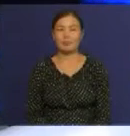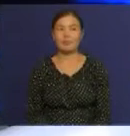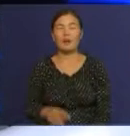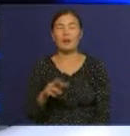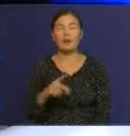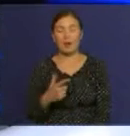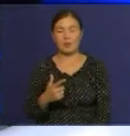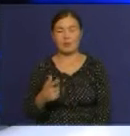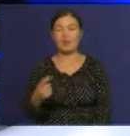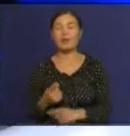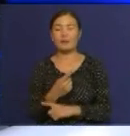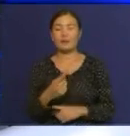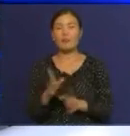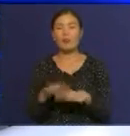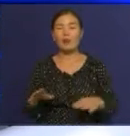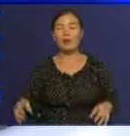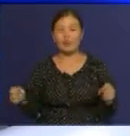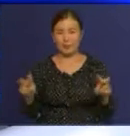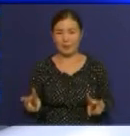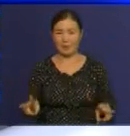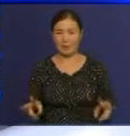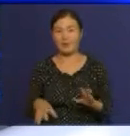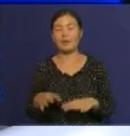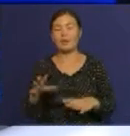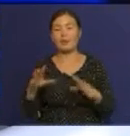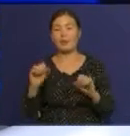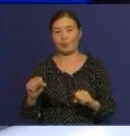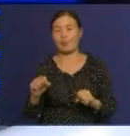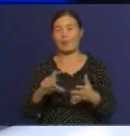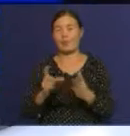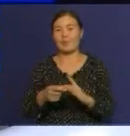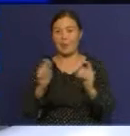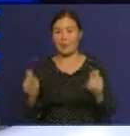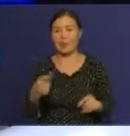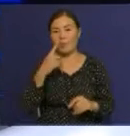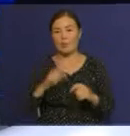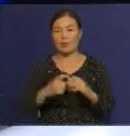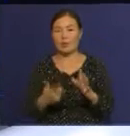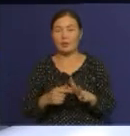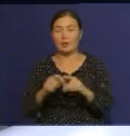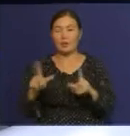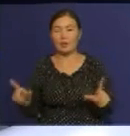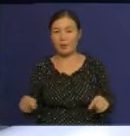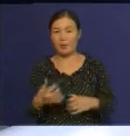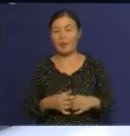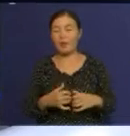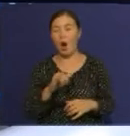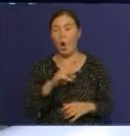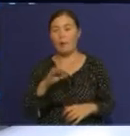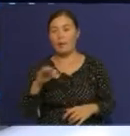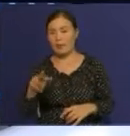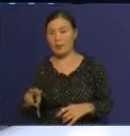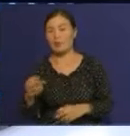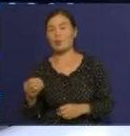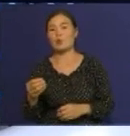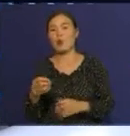Маңғыстауда алғаш рет ерекше балаларға арналған инклюзияны қолдау кабинеті ашылды. Ақтаудағы нөмірі 17-ші орта мектепте аутизм белгісі бар және